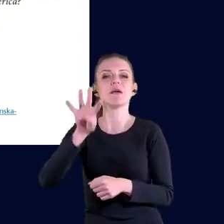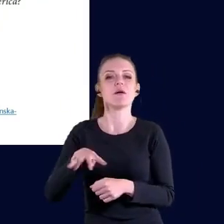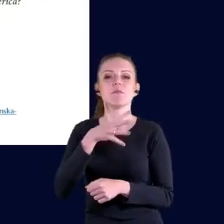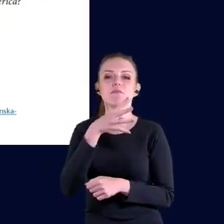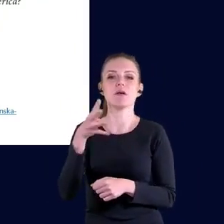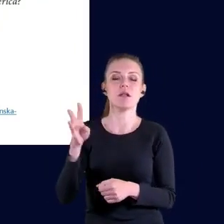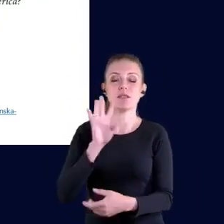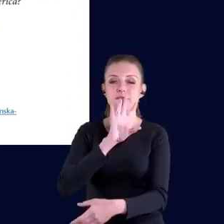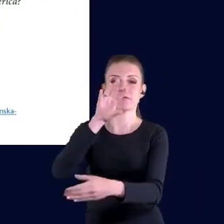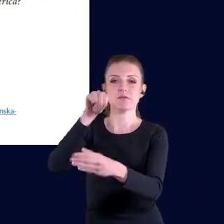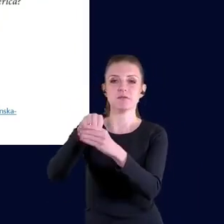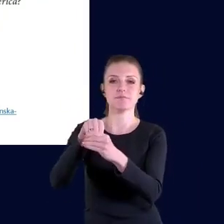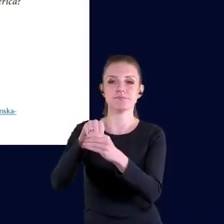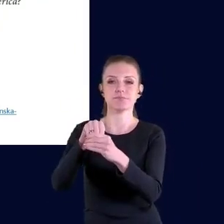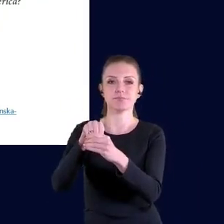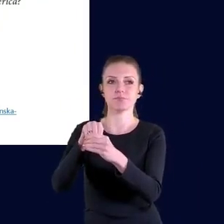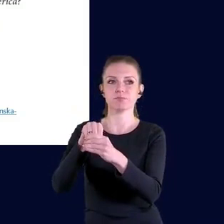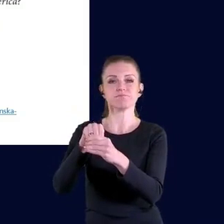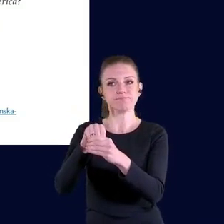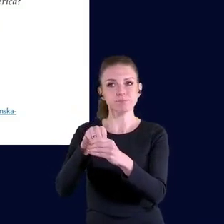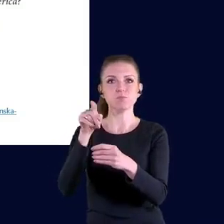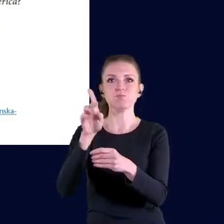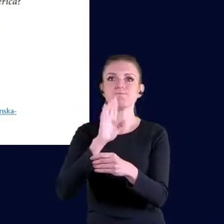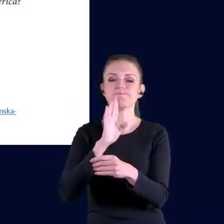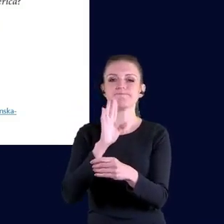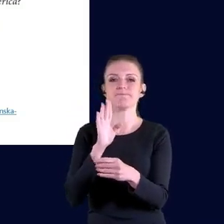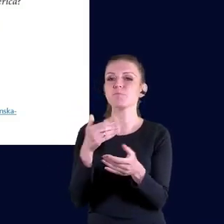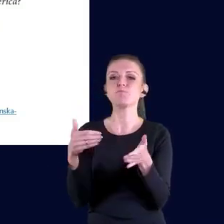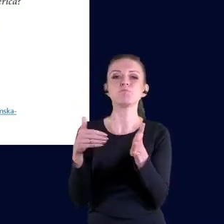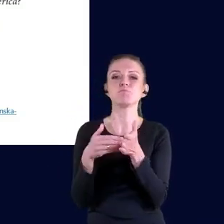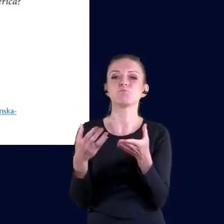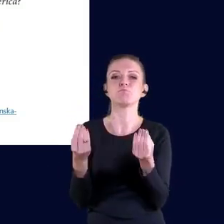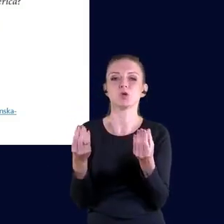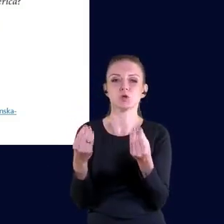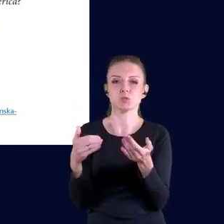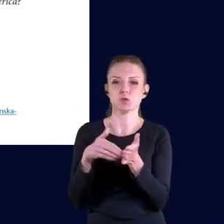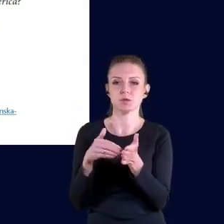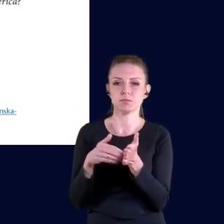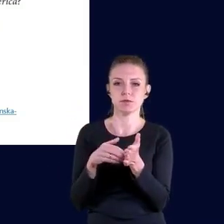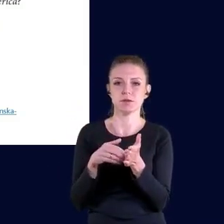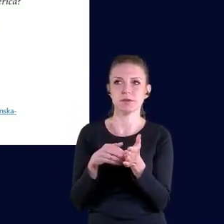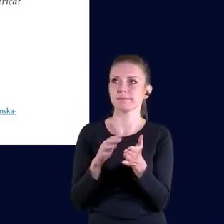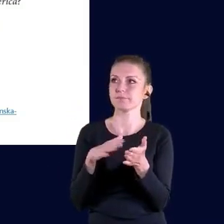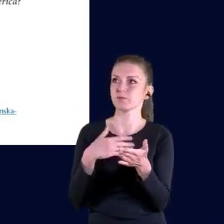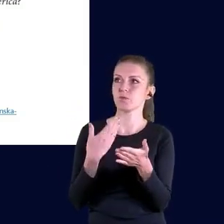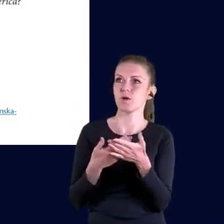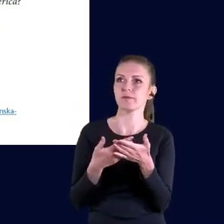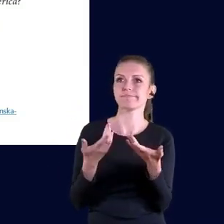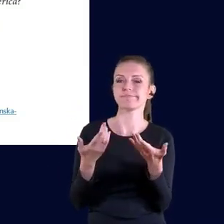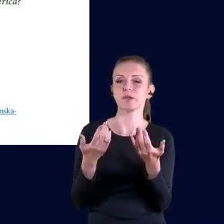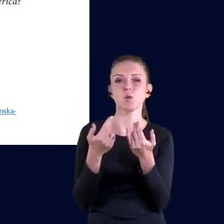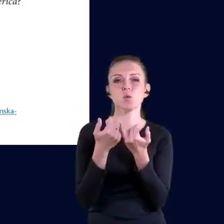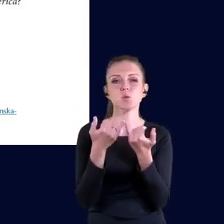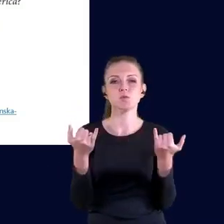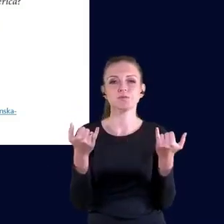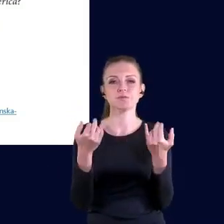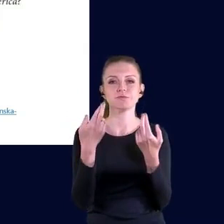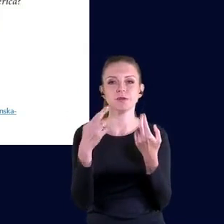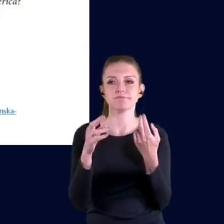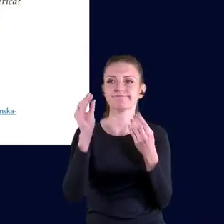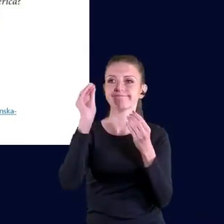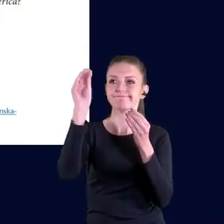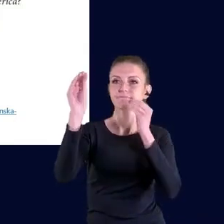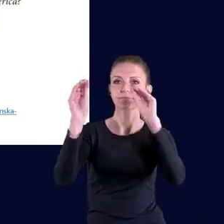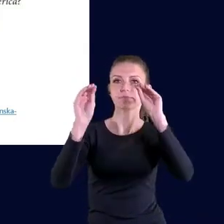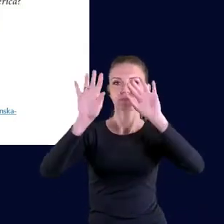że tabelę są wykorzystywane żebym rozmieścić na przykład jakieś elementy na ekranie żeby to